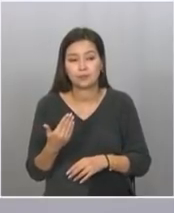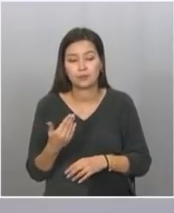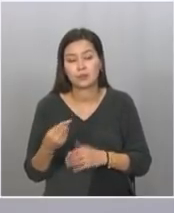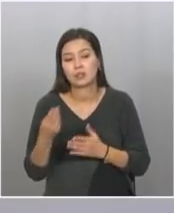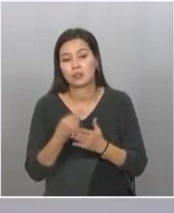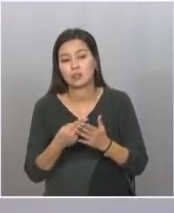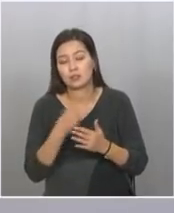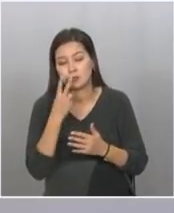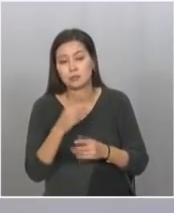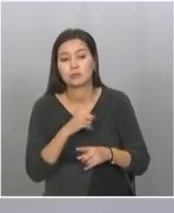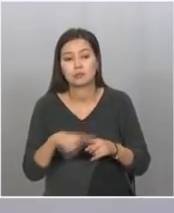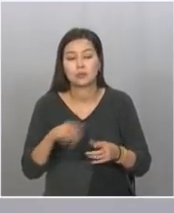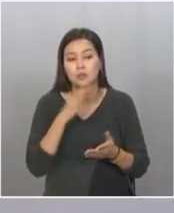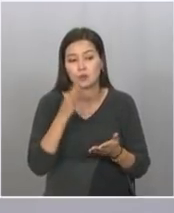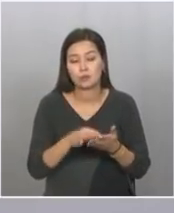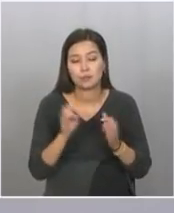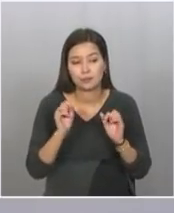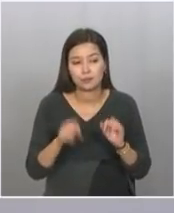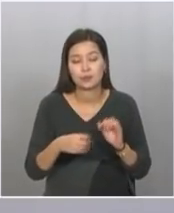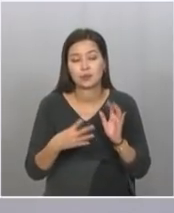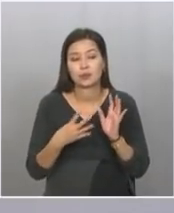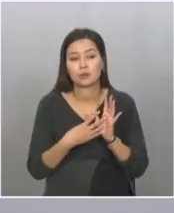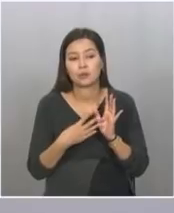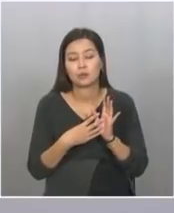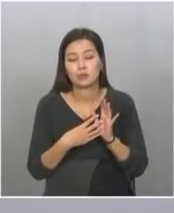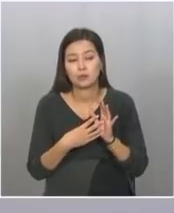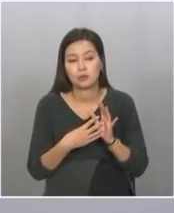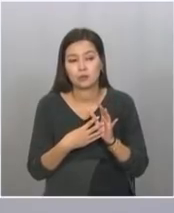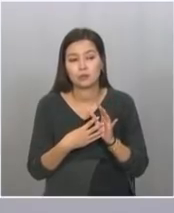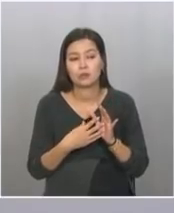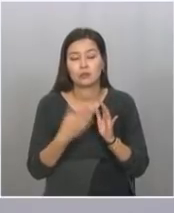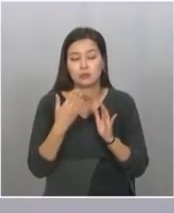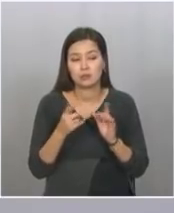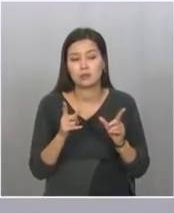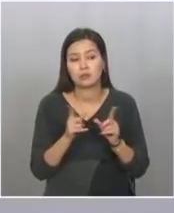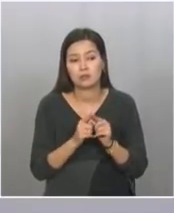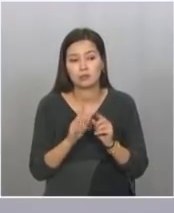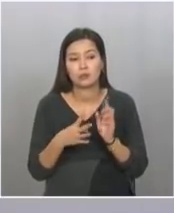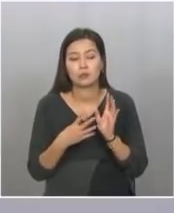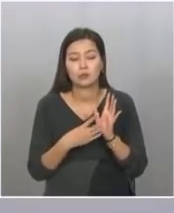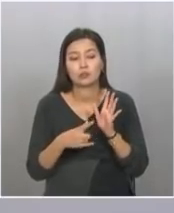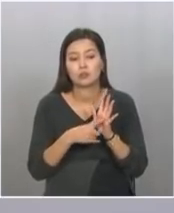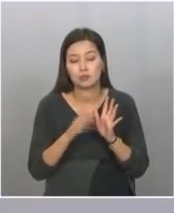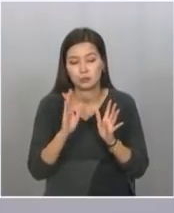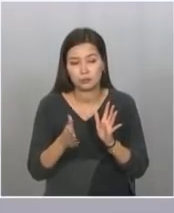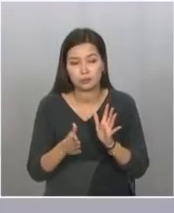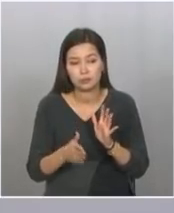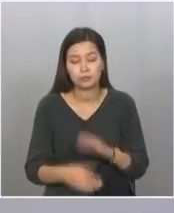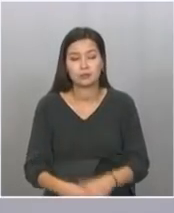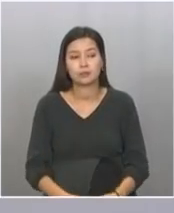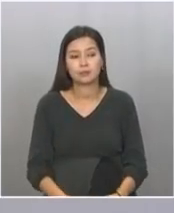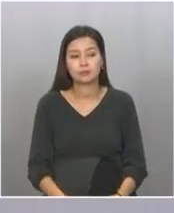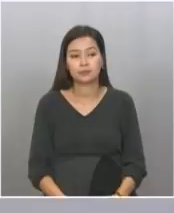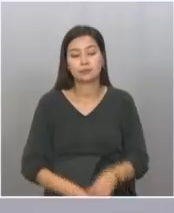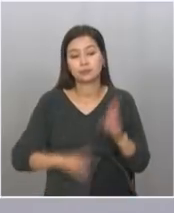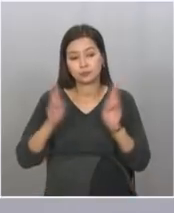қарап бірден жауап беруге болады. 9-дан 1 бөлікке 9-дан 6 бөлікті қоссақ, 9-дан 7 болады. Ал енді ереже